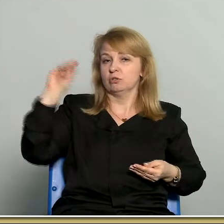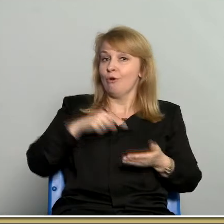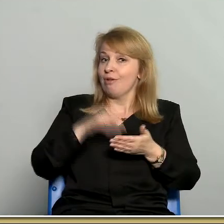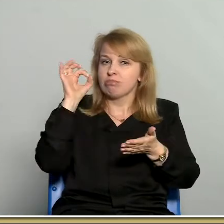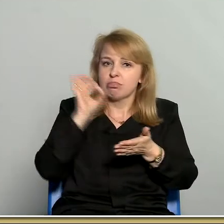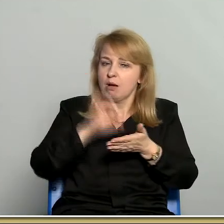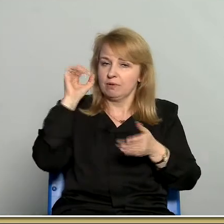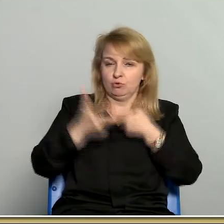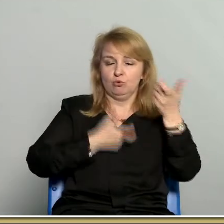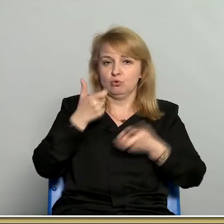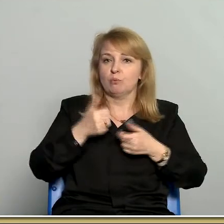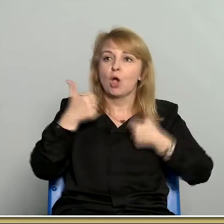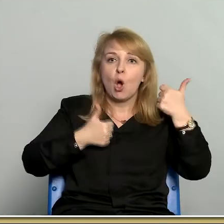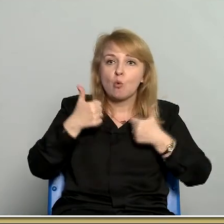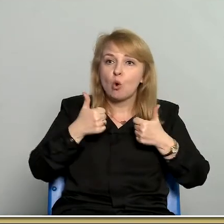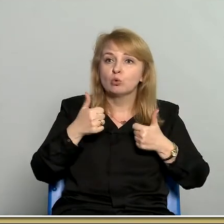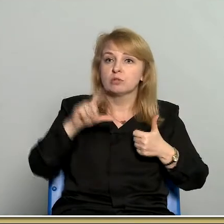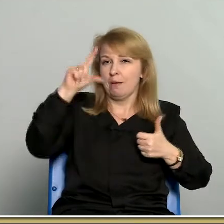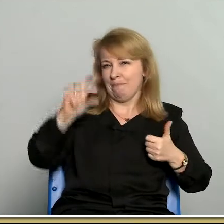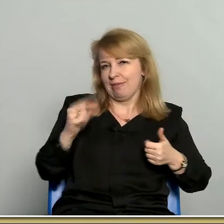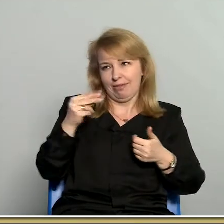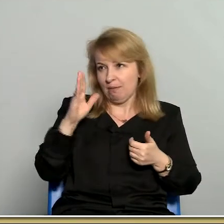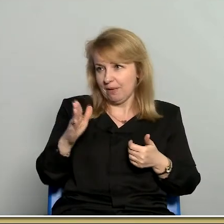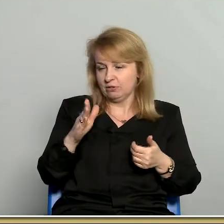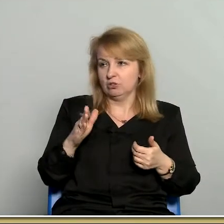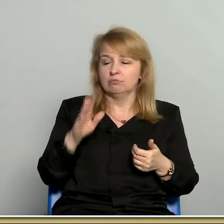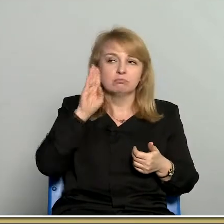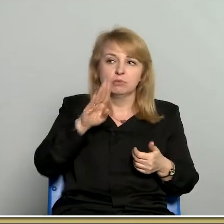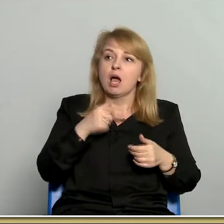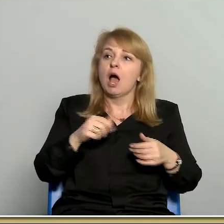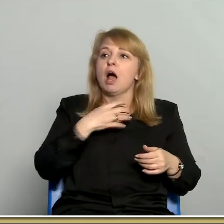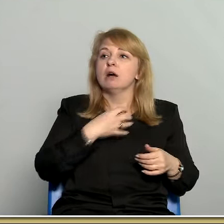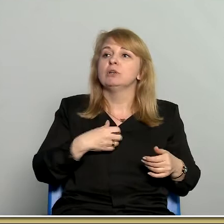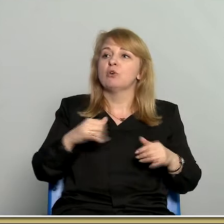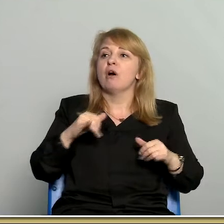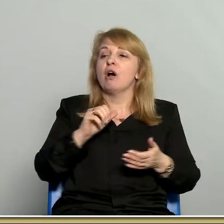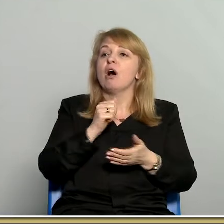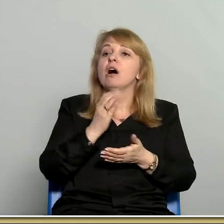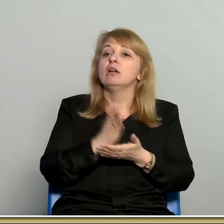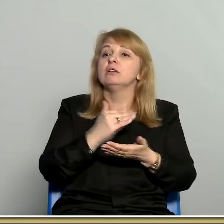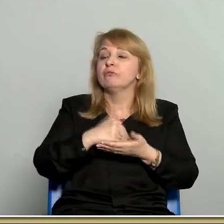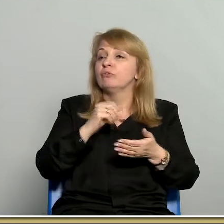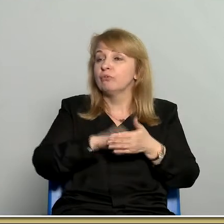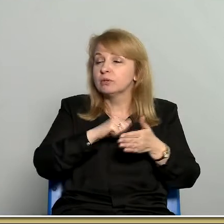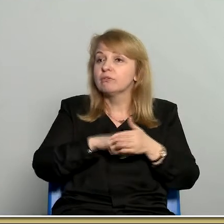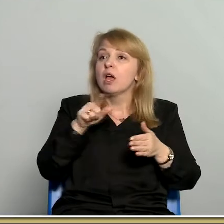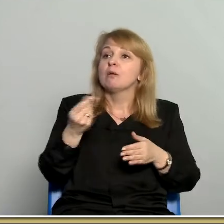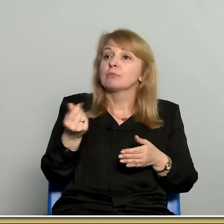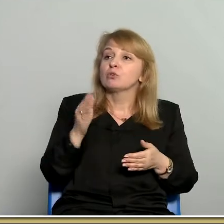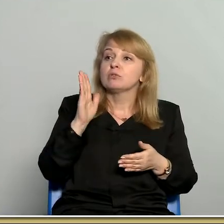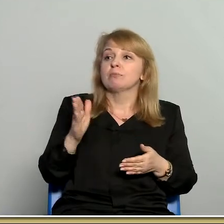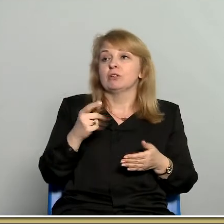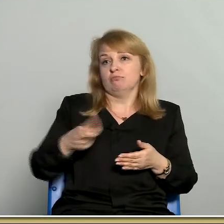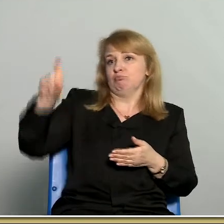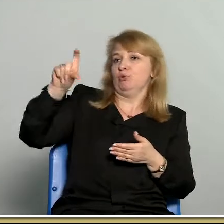alokacja przeznaczona na konkurs nie ulegnie zmniejszeniu, ale zawsze decyzją zarządu województwa ta kwota może ulec zwiększeniu. Dotyczy to wszystkich